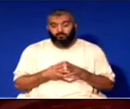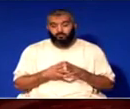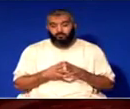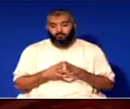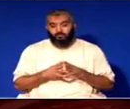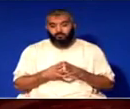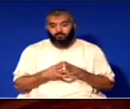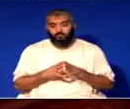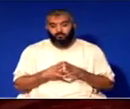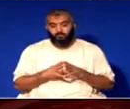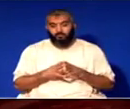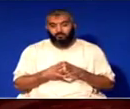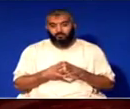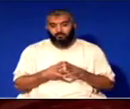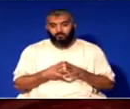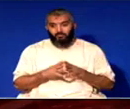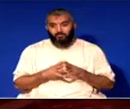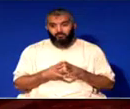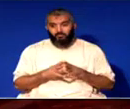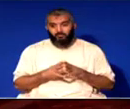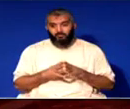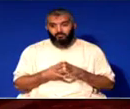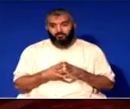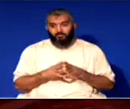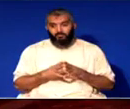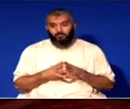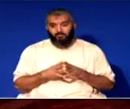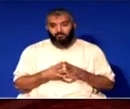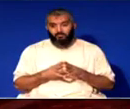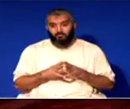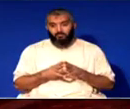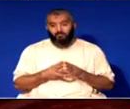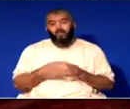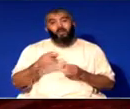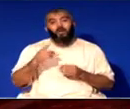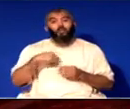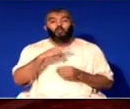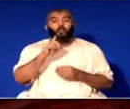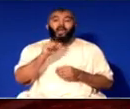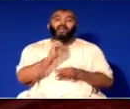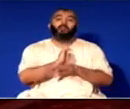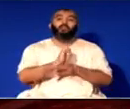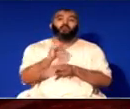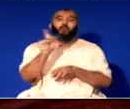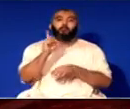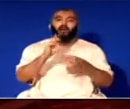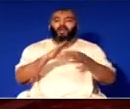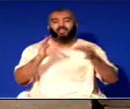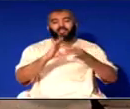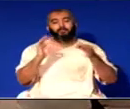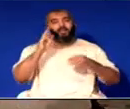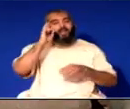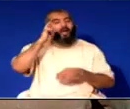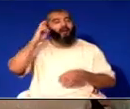حبيت تسيولي بك خطر كي نمت هذاك شغل حيرني شويه. احنا ما نفسروش المنام سيده ام